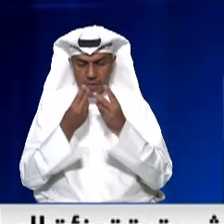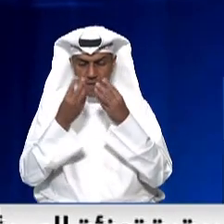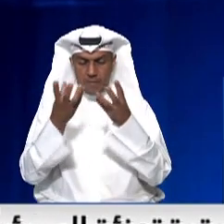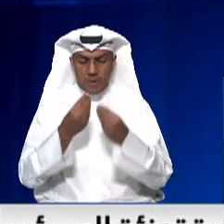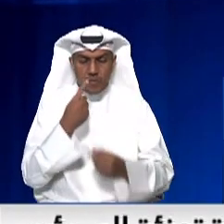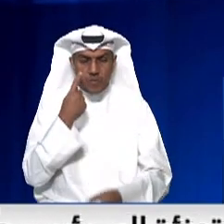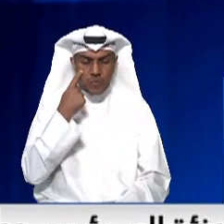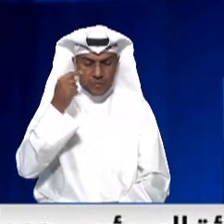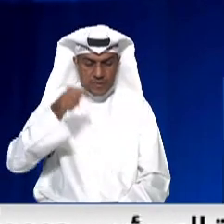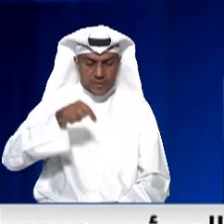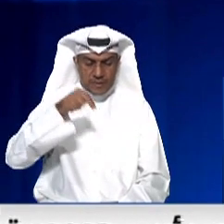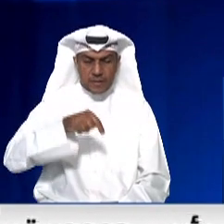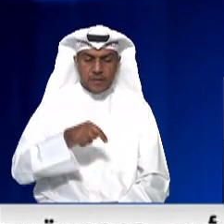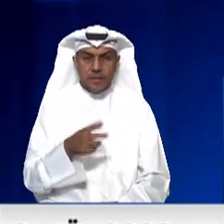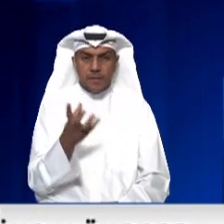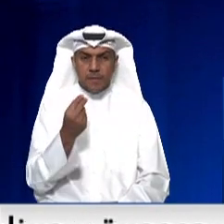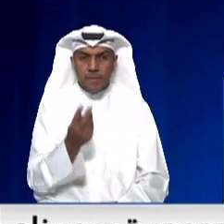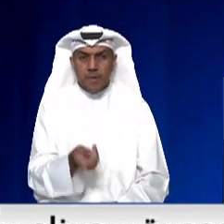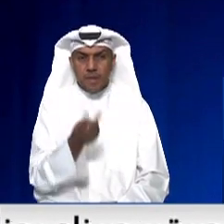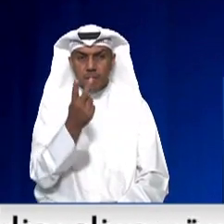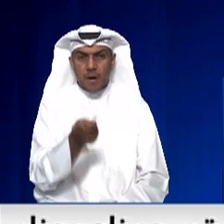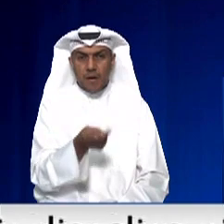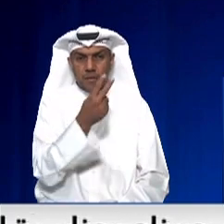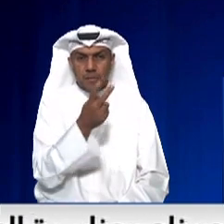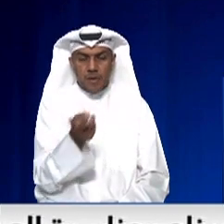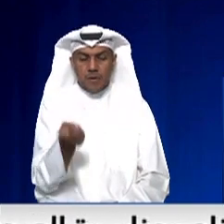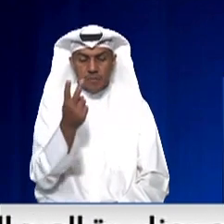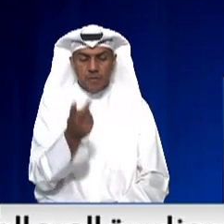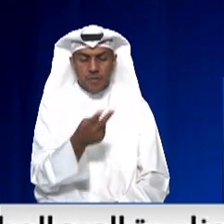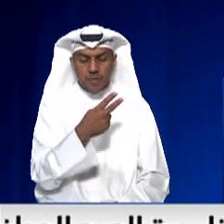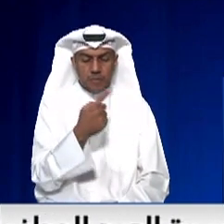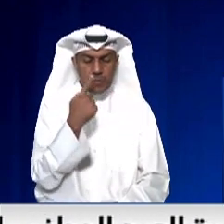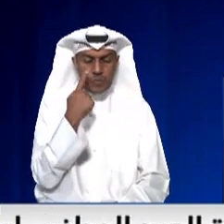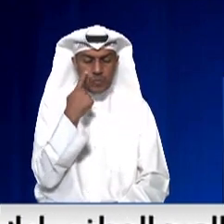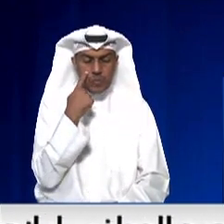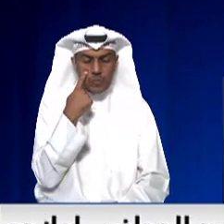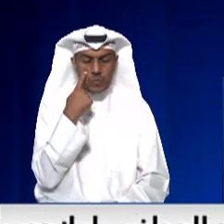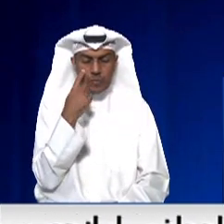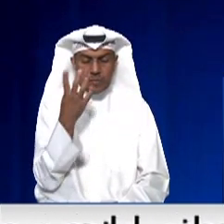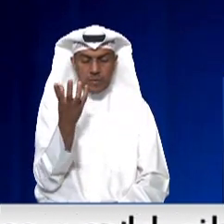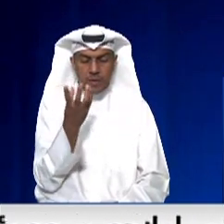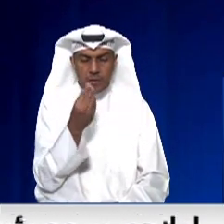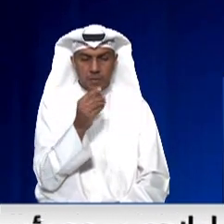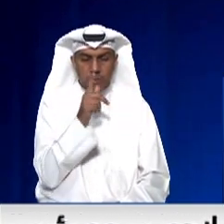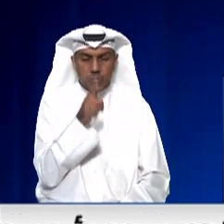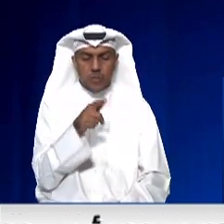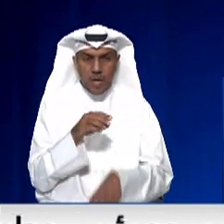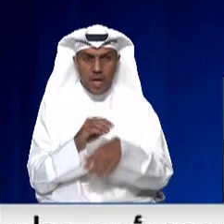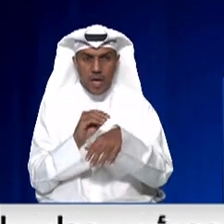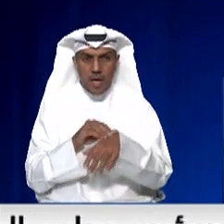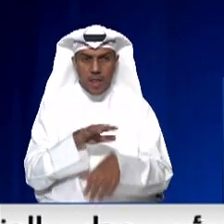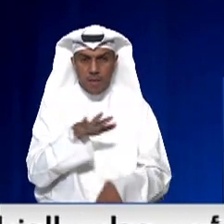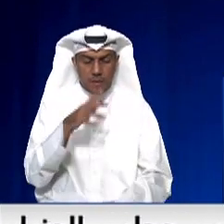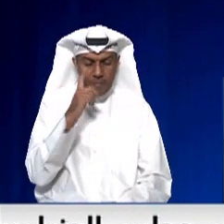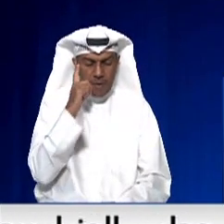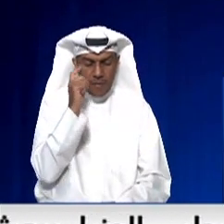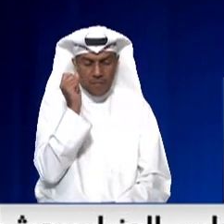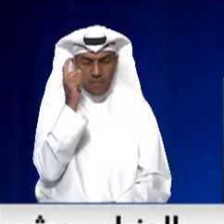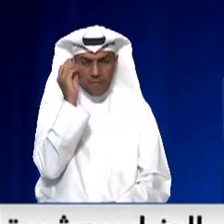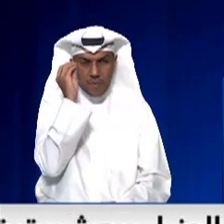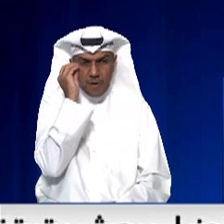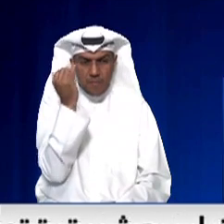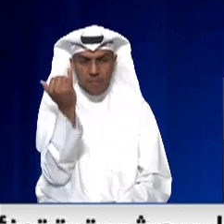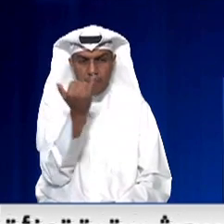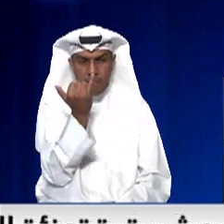الأسبوع الاجتماع 77 في العاصمة النمساوية فيينا، واستعرض المجتمعون الإنجازات اللافتة